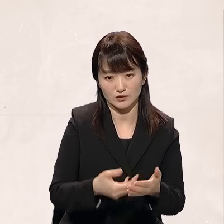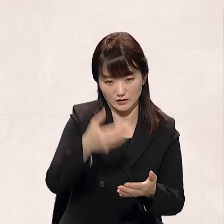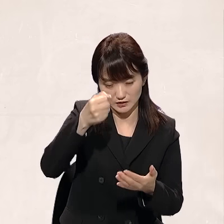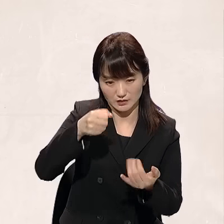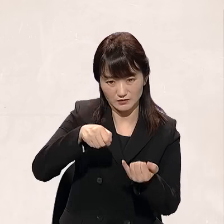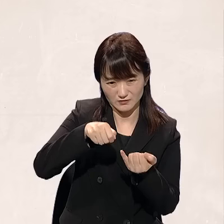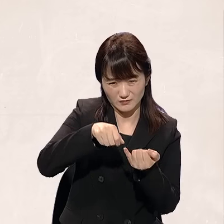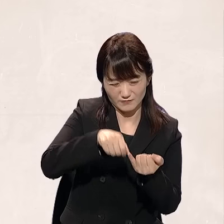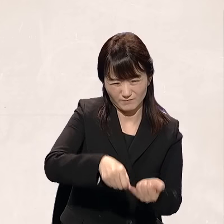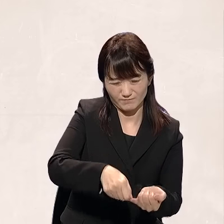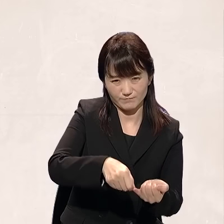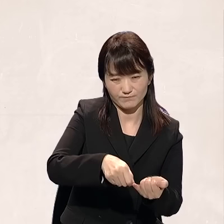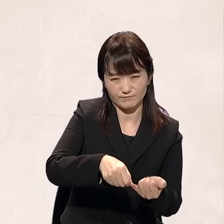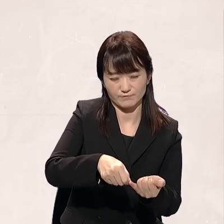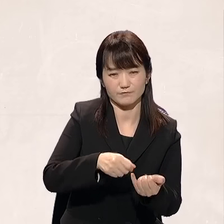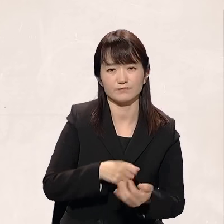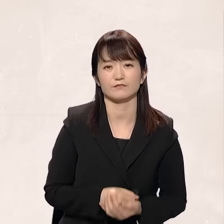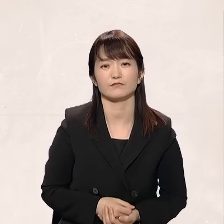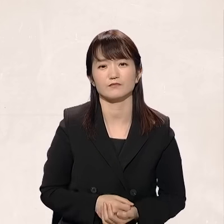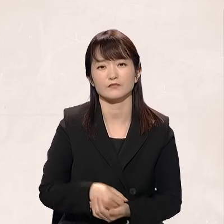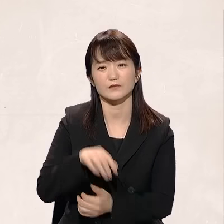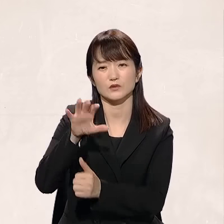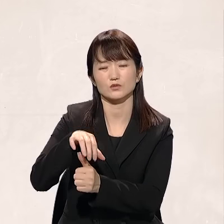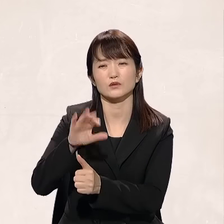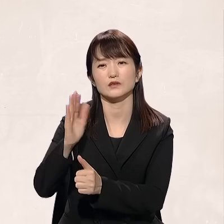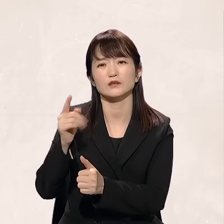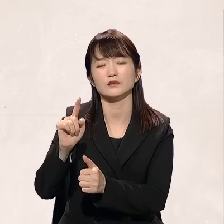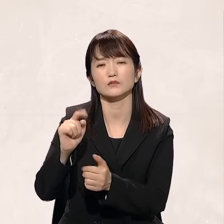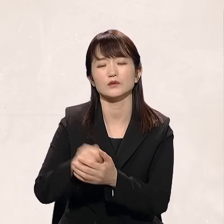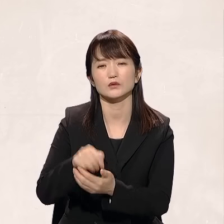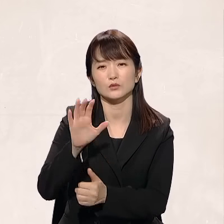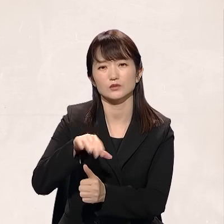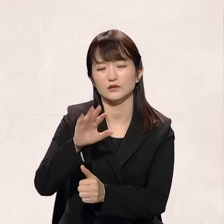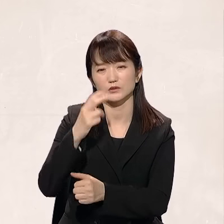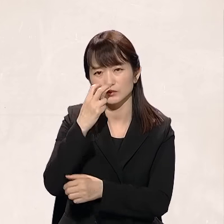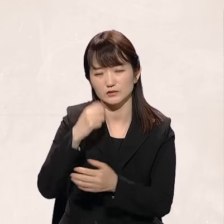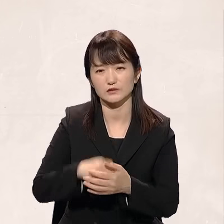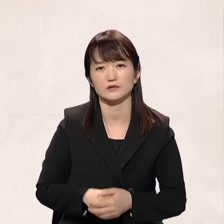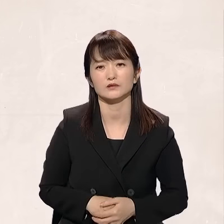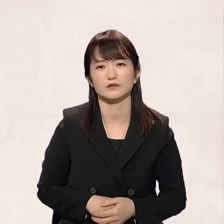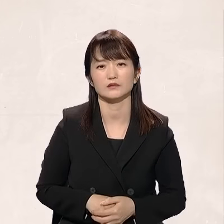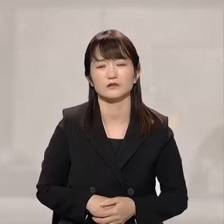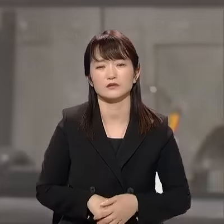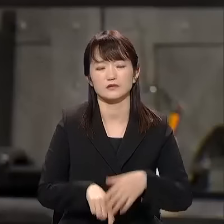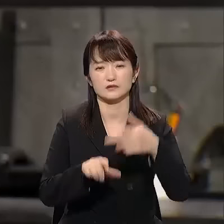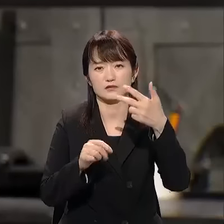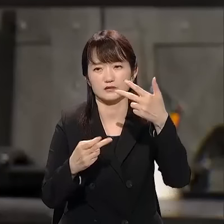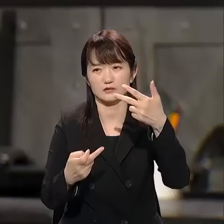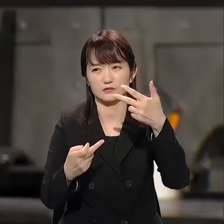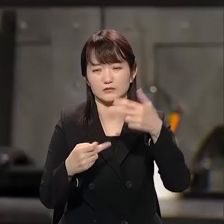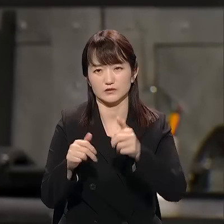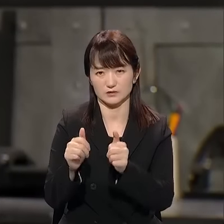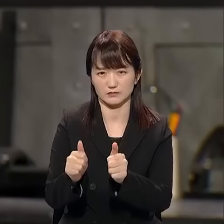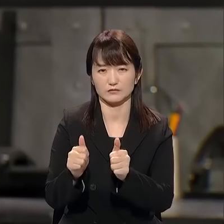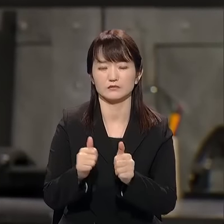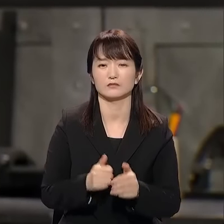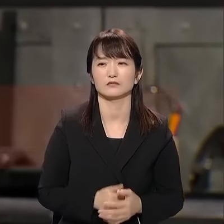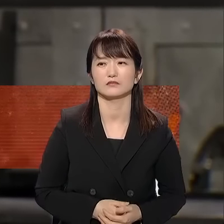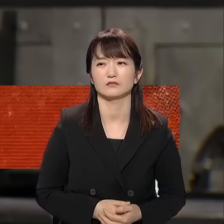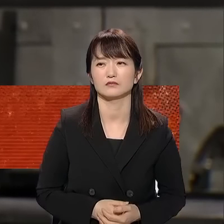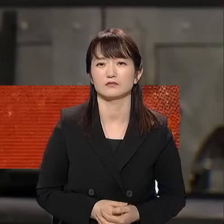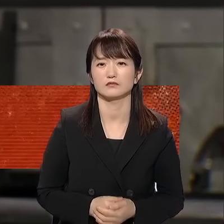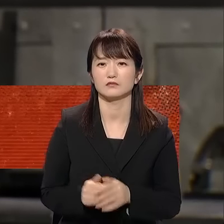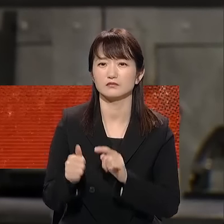거고 불구속 사실은 구속을 시켜야 되는데 불구속으로 써 하는 건데 다음 달 12일 날 재판에 들어가는데요 그런데이